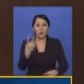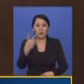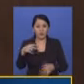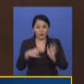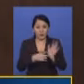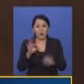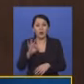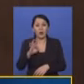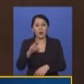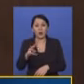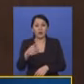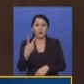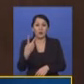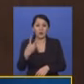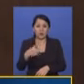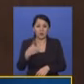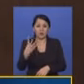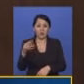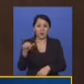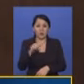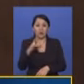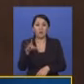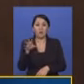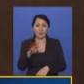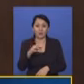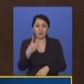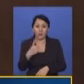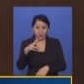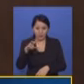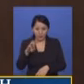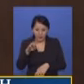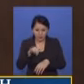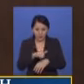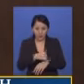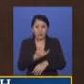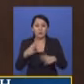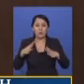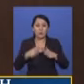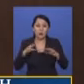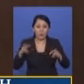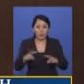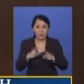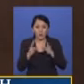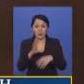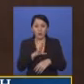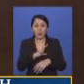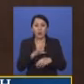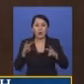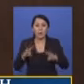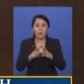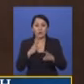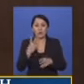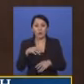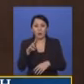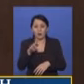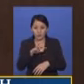27 қазан күні 22:45-те февральский 2Б мекенжайы бойынша орналасқан шеке тұрғын үйде өрт шықты. Қызыл жалын 40 шаршы